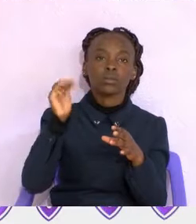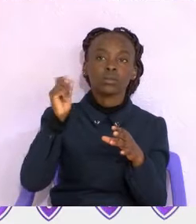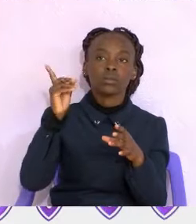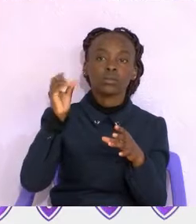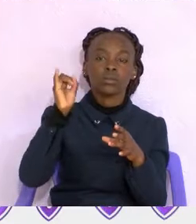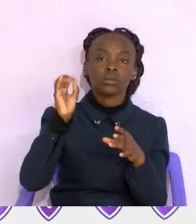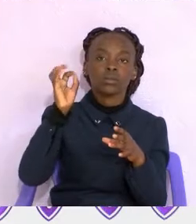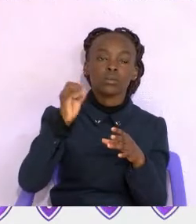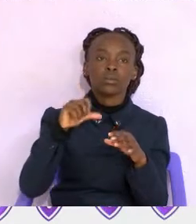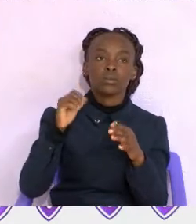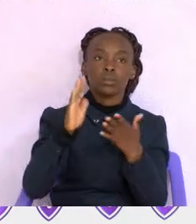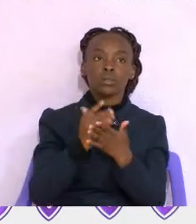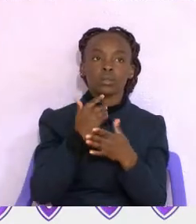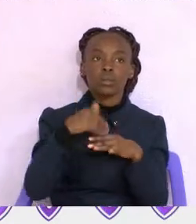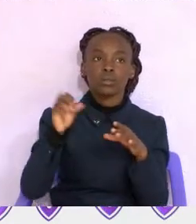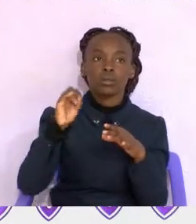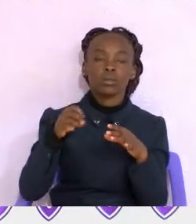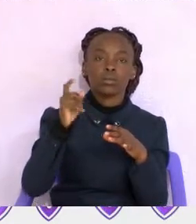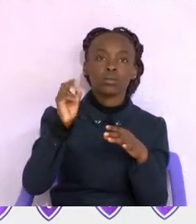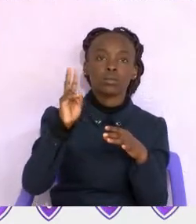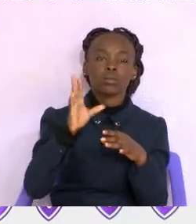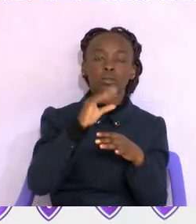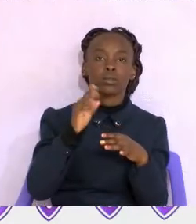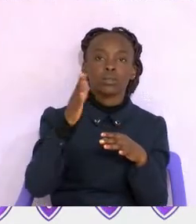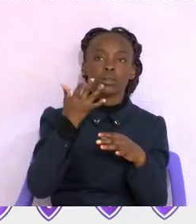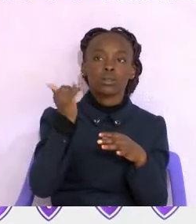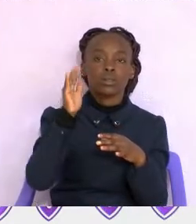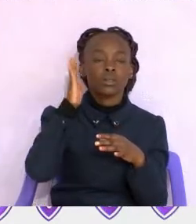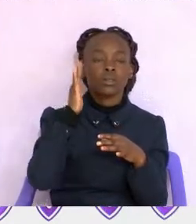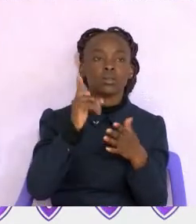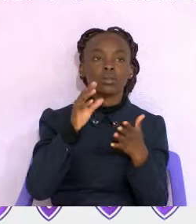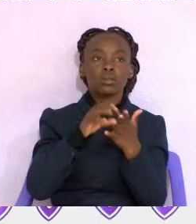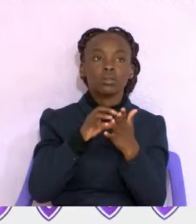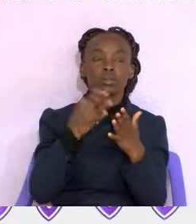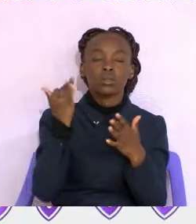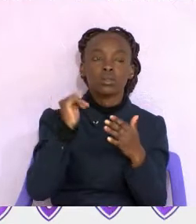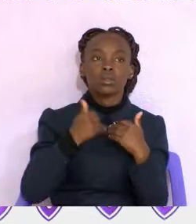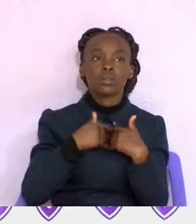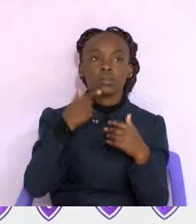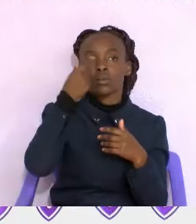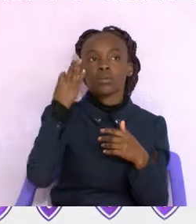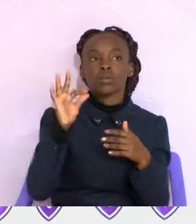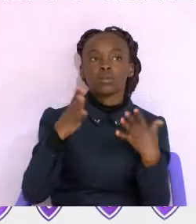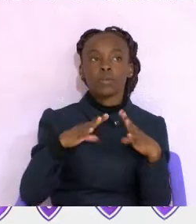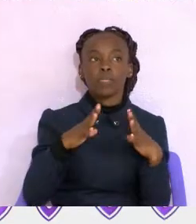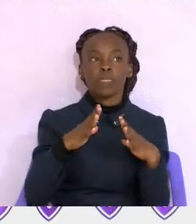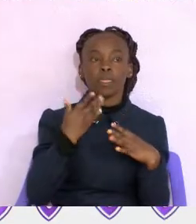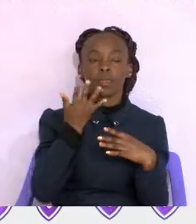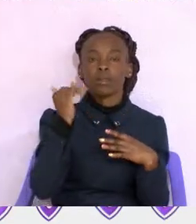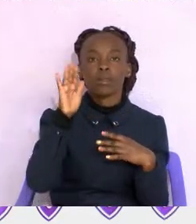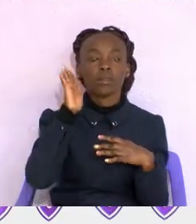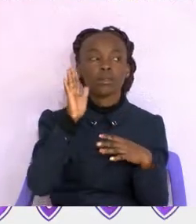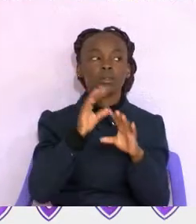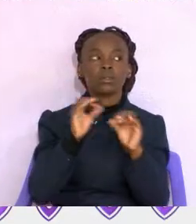kwa JTV. Na wanatambua hali wanapitia ni kwa sababu ya ugaidi ya wanadamu. Ni jinsi Mungu wamekataa kusikiza.